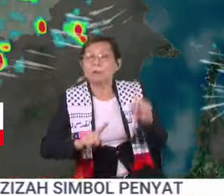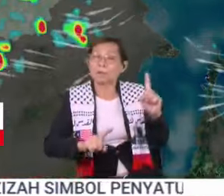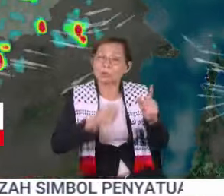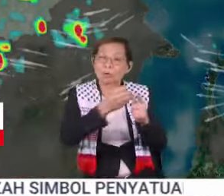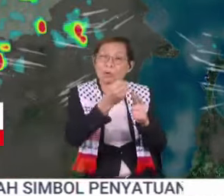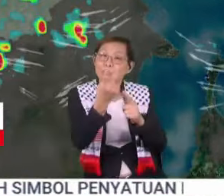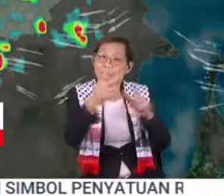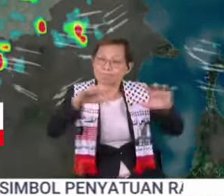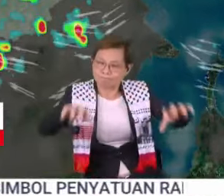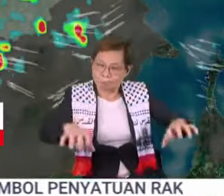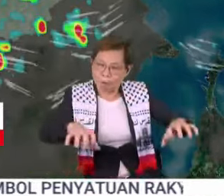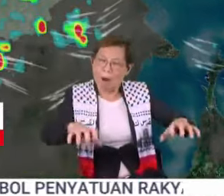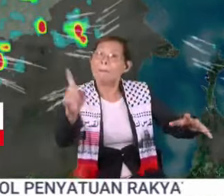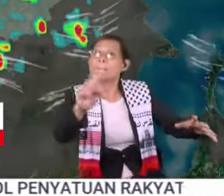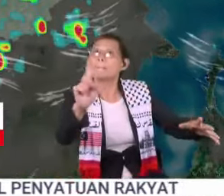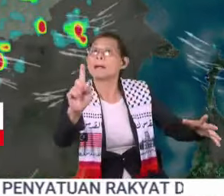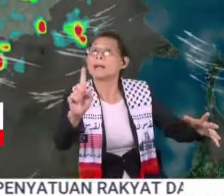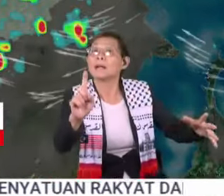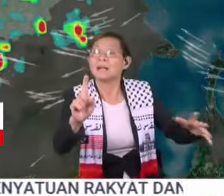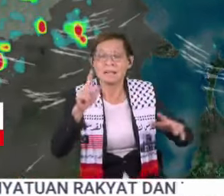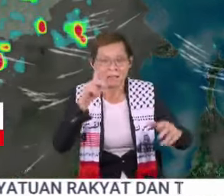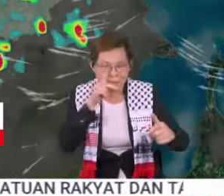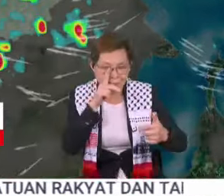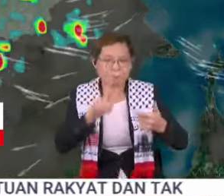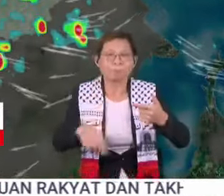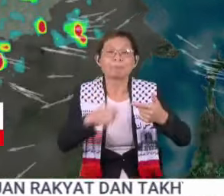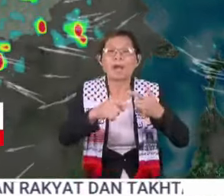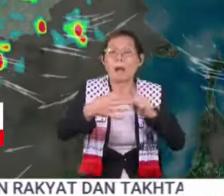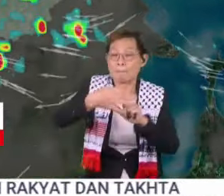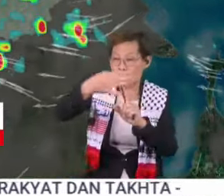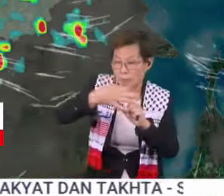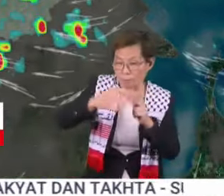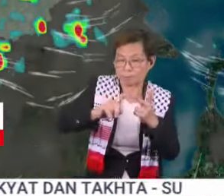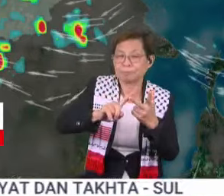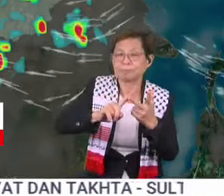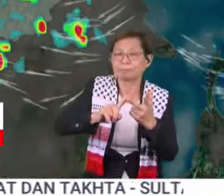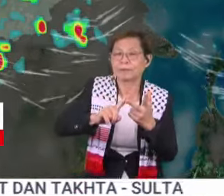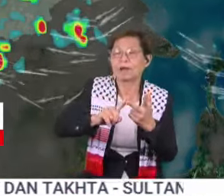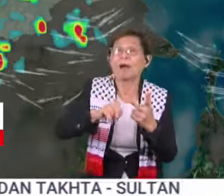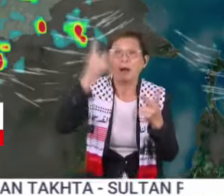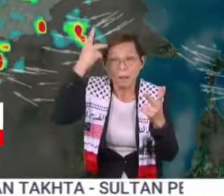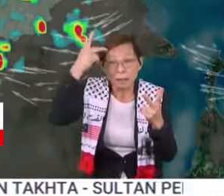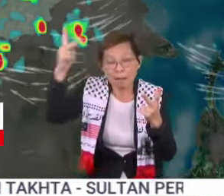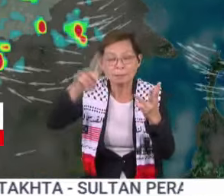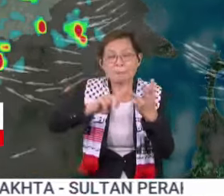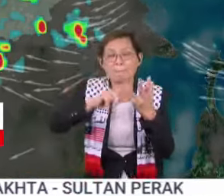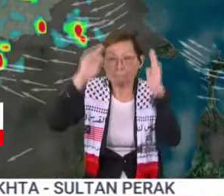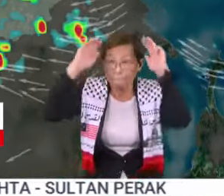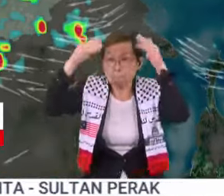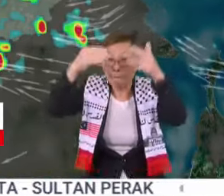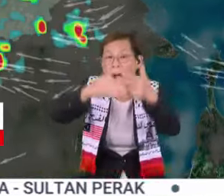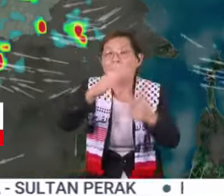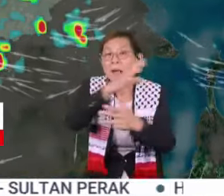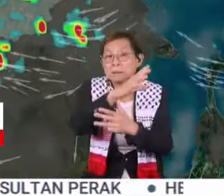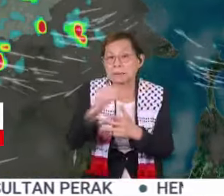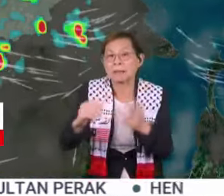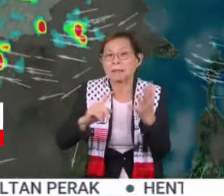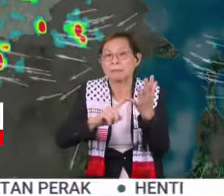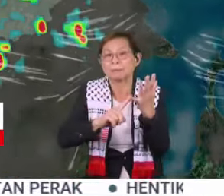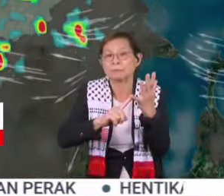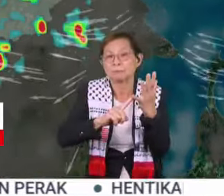dua tempat melibatkan pedalaman negeri Kedah, Pulau Pinang, pedalaman negeri Kelantan dan Pahang, begitu juga di